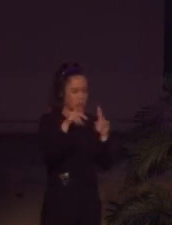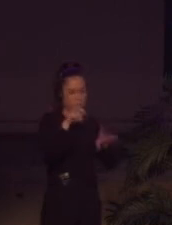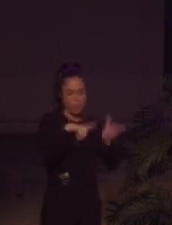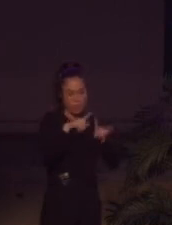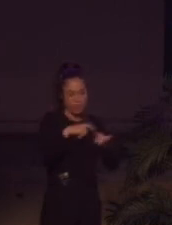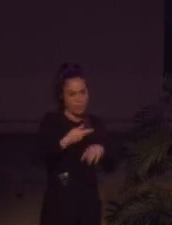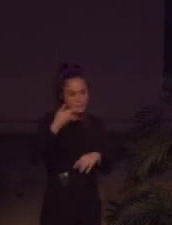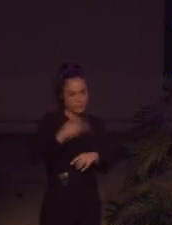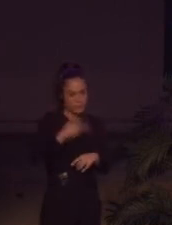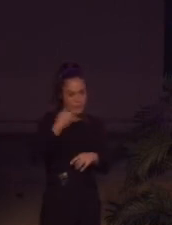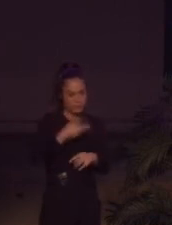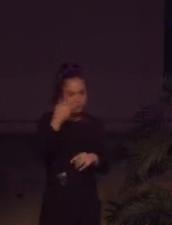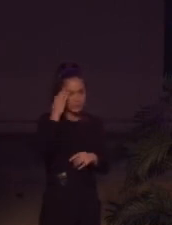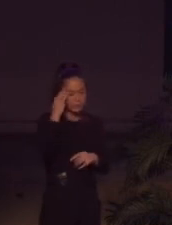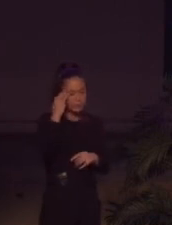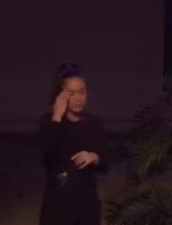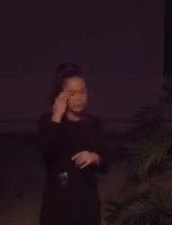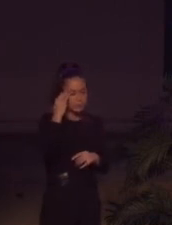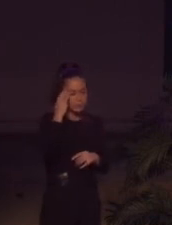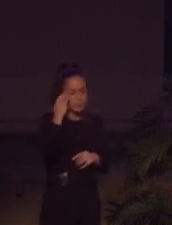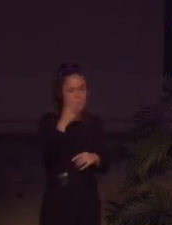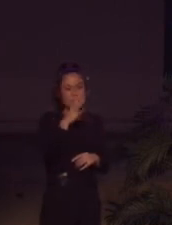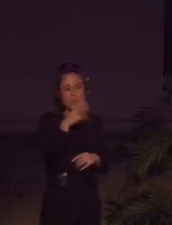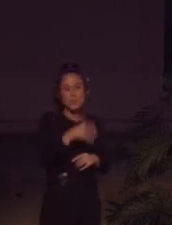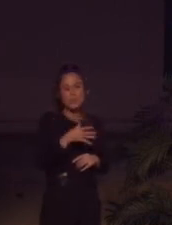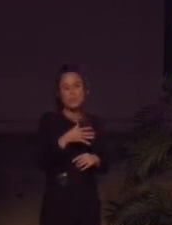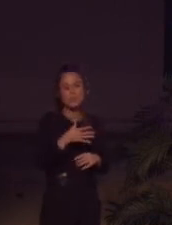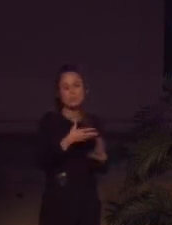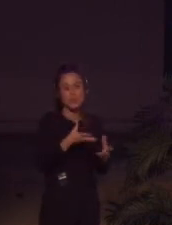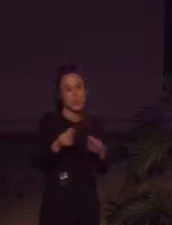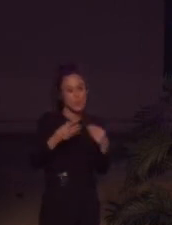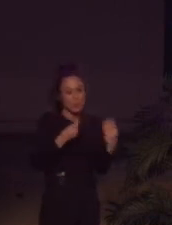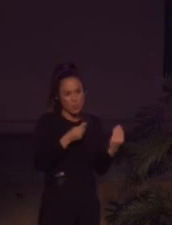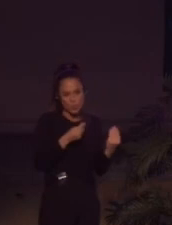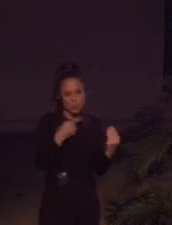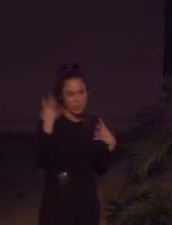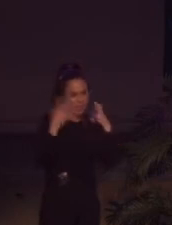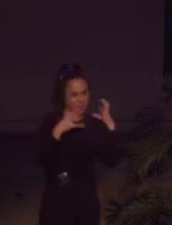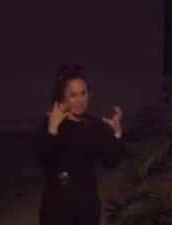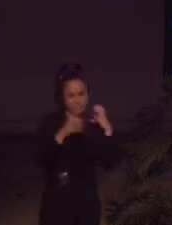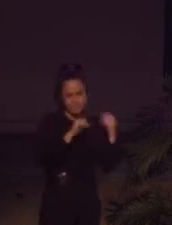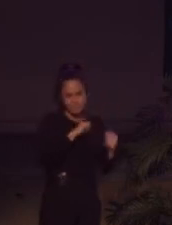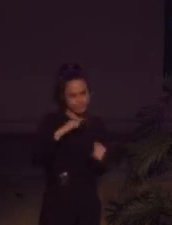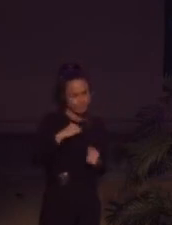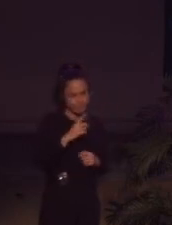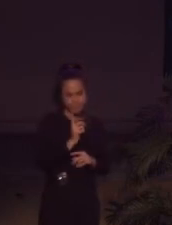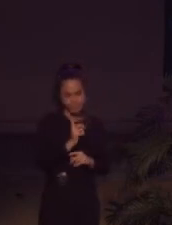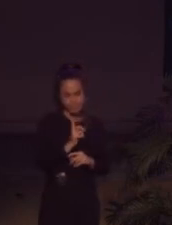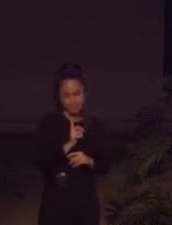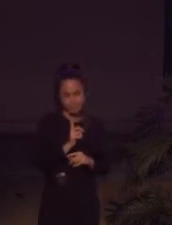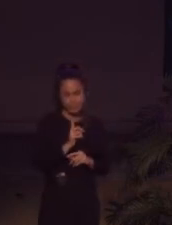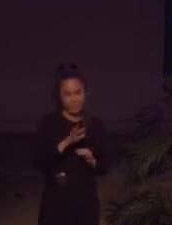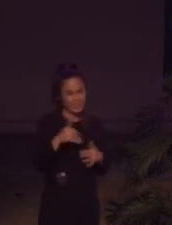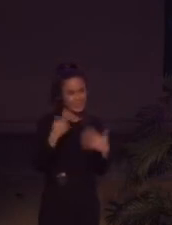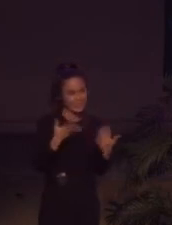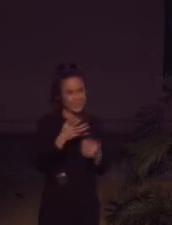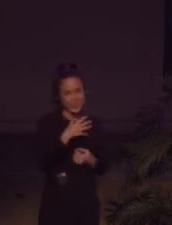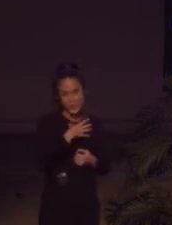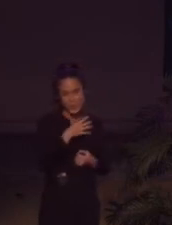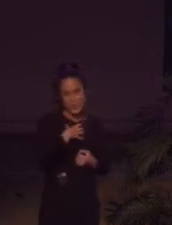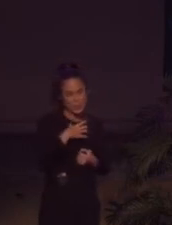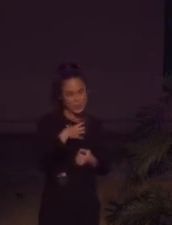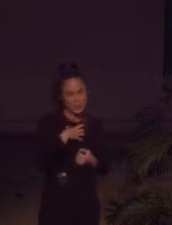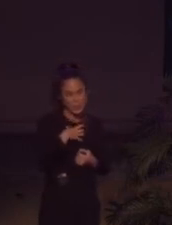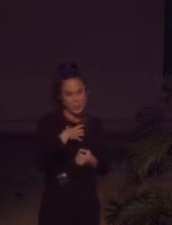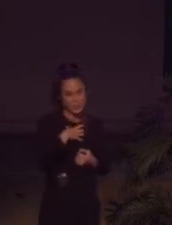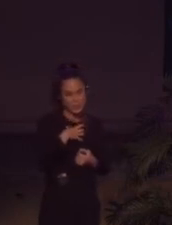norbanako oraintxe autonomoak ez direnak, ez? Eta gai ez direnak bernaturatuak izateko. Uste dut horregatik daudela babeslekuak ere,